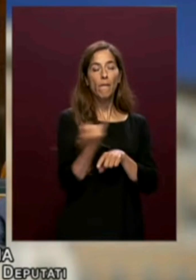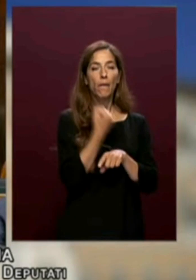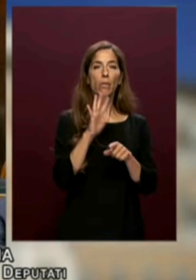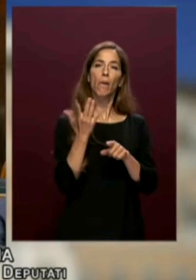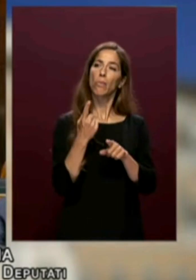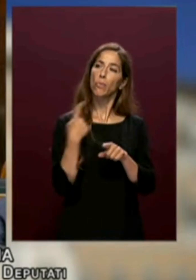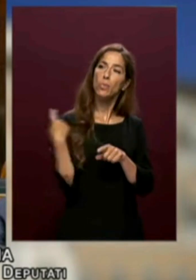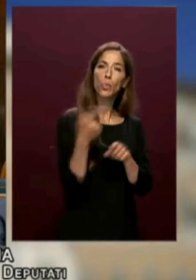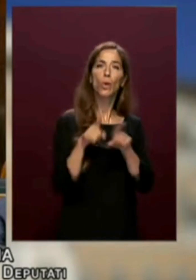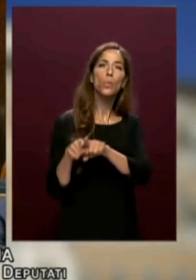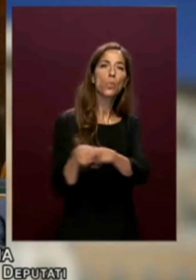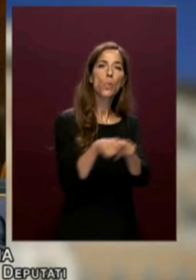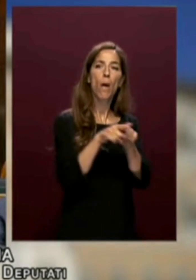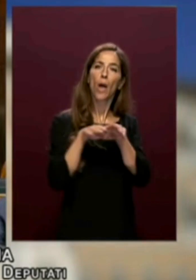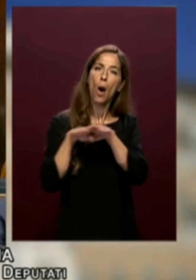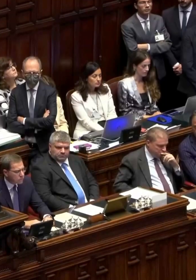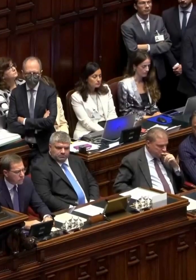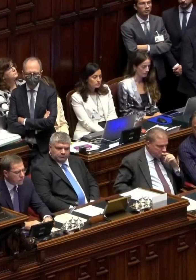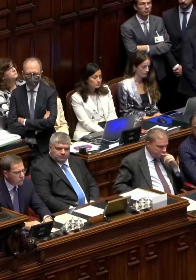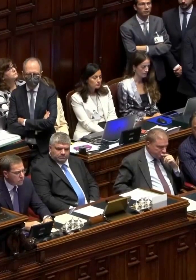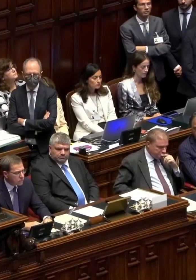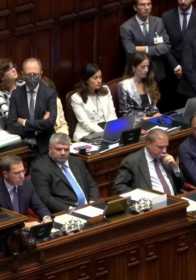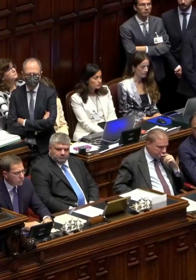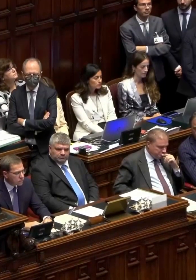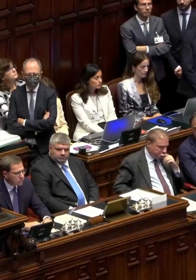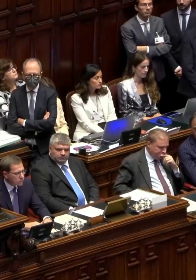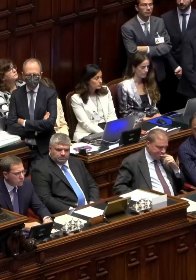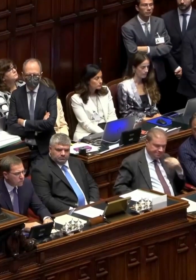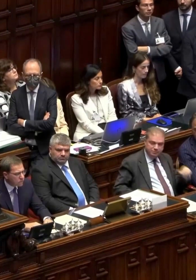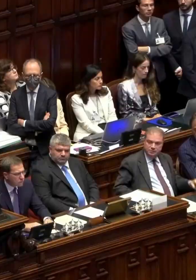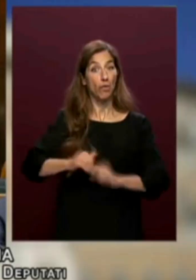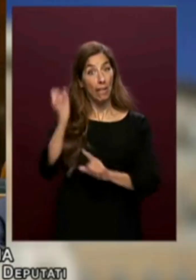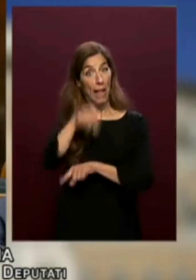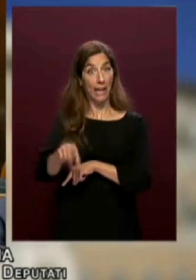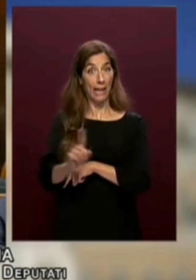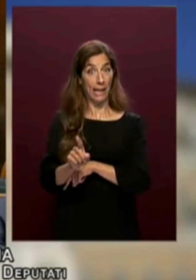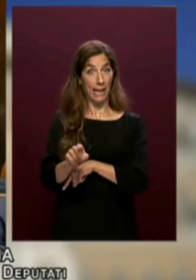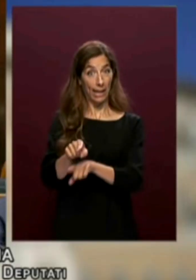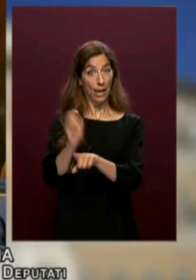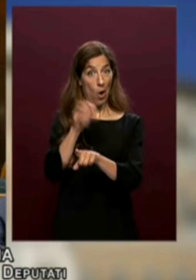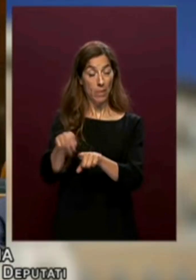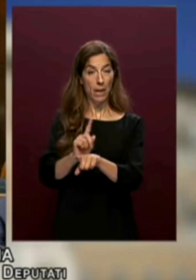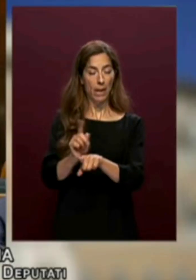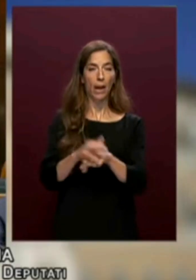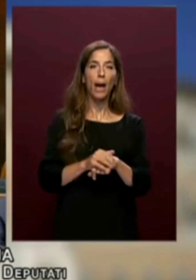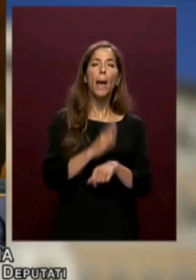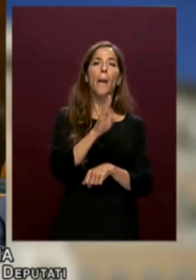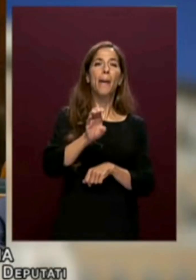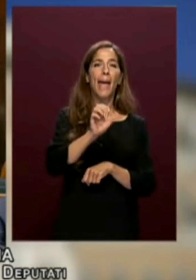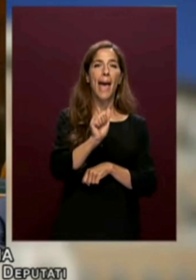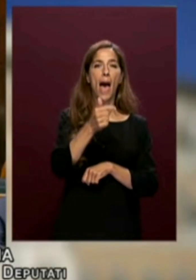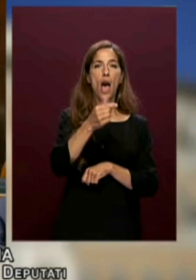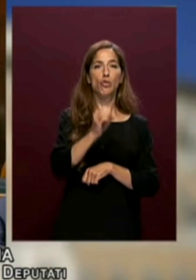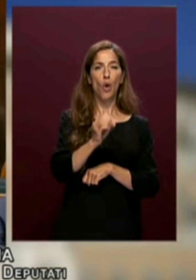'omologazione è uno strumento dei totalitarismi. Beato Carlo Acutis disse tutti nascono originali